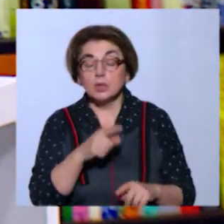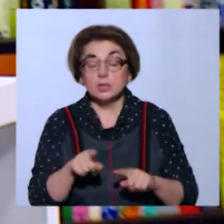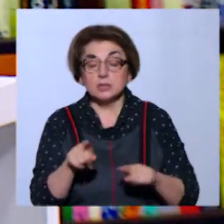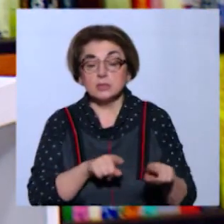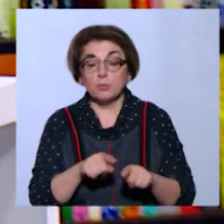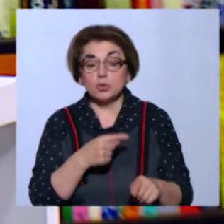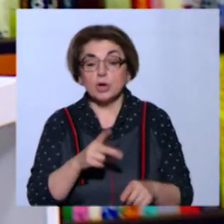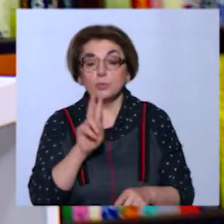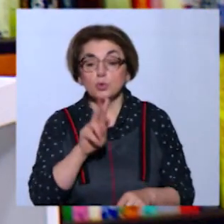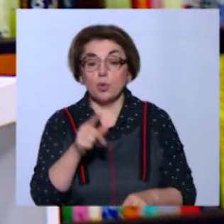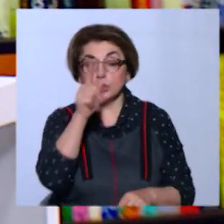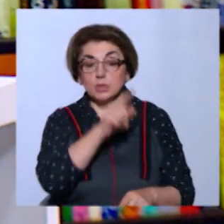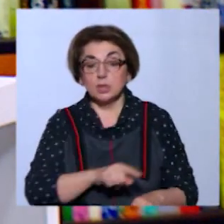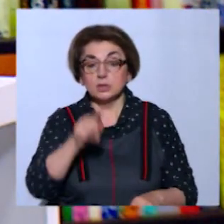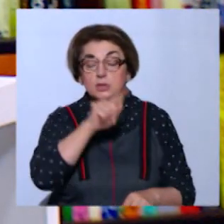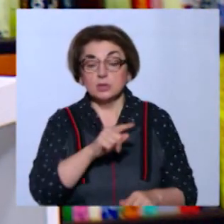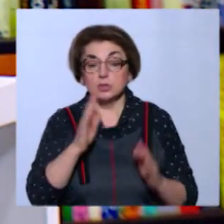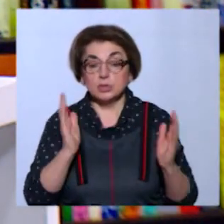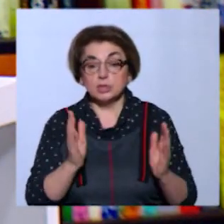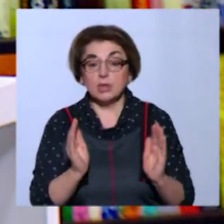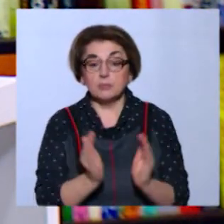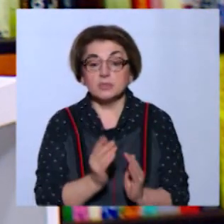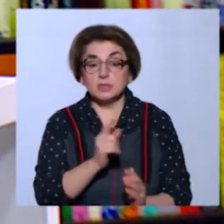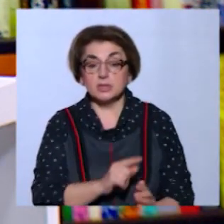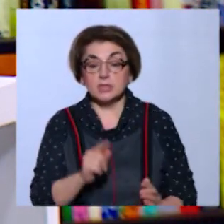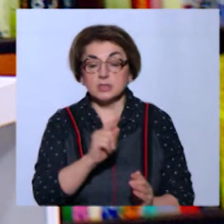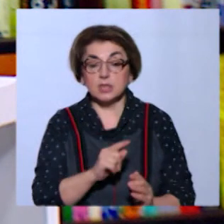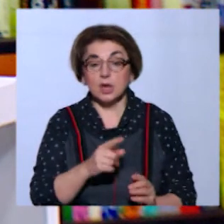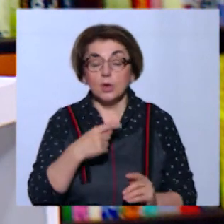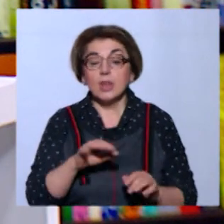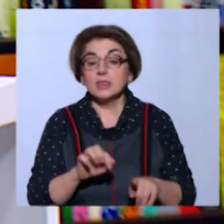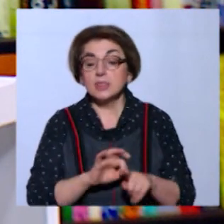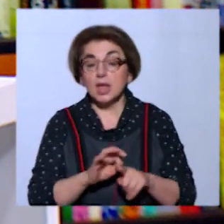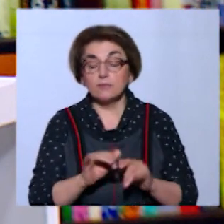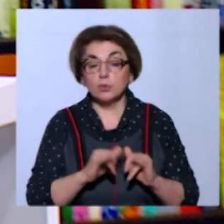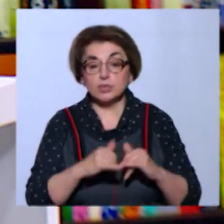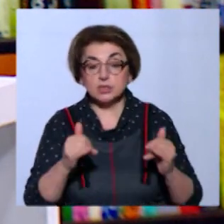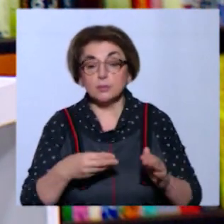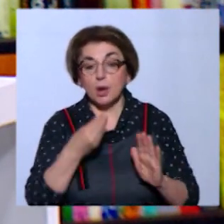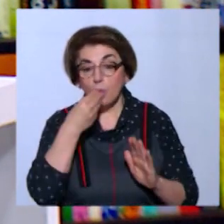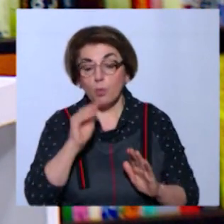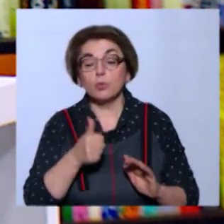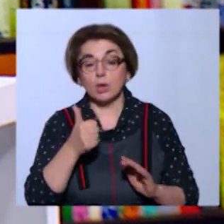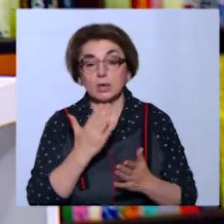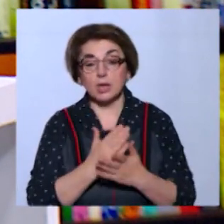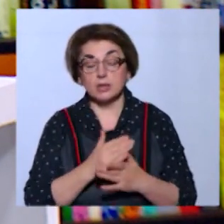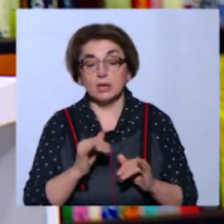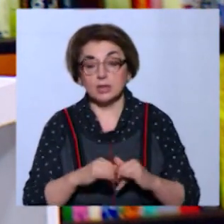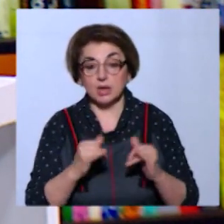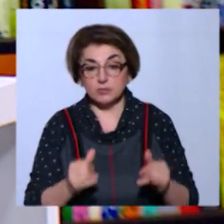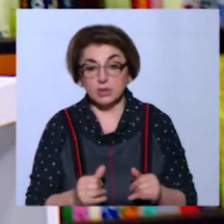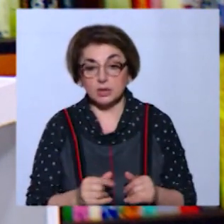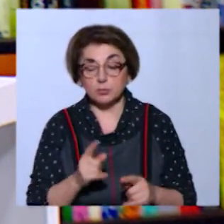დიდი და ცირე. ნერვული სისტემაც შედარებით უფრო კარგათა განვითარებული, განსაკუთრებით უფრო კარგათა